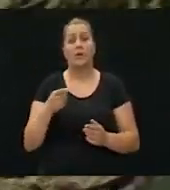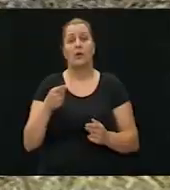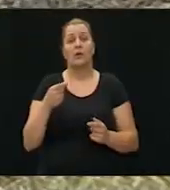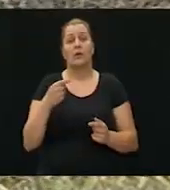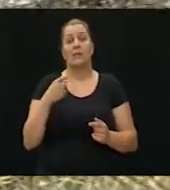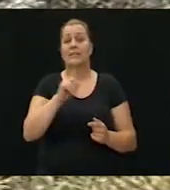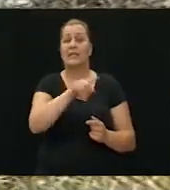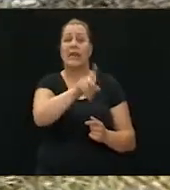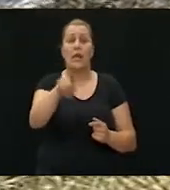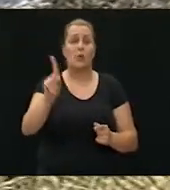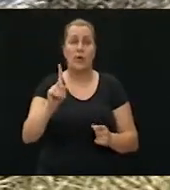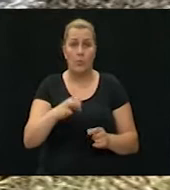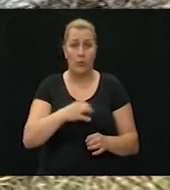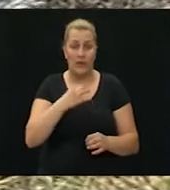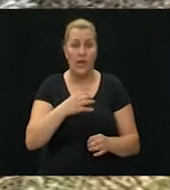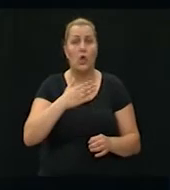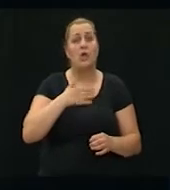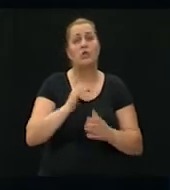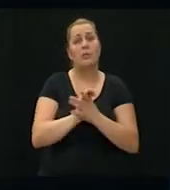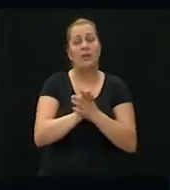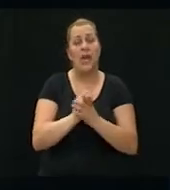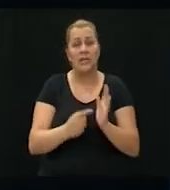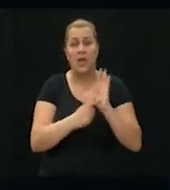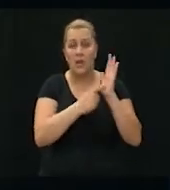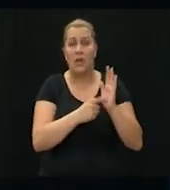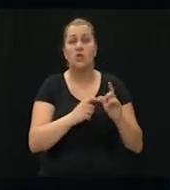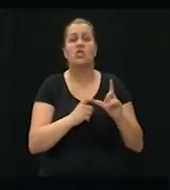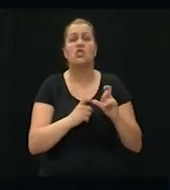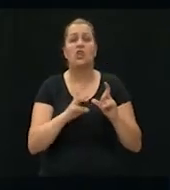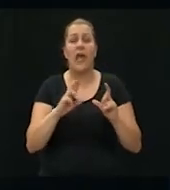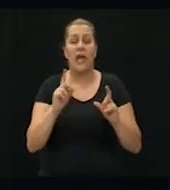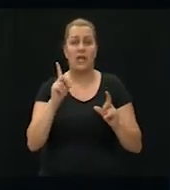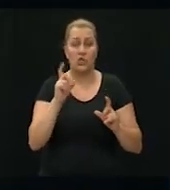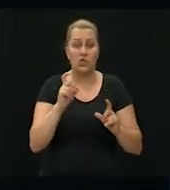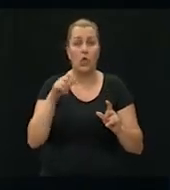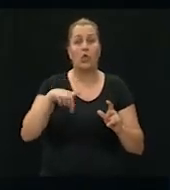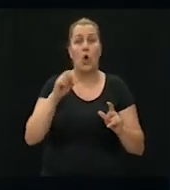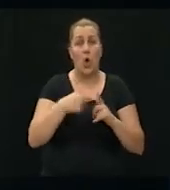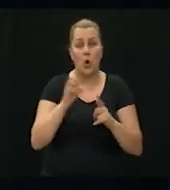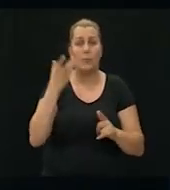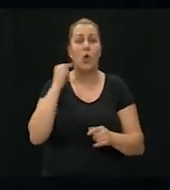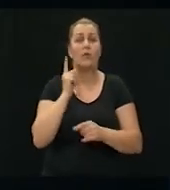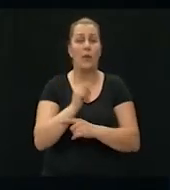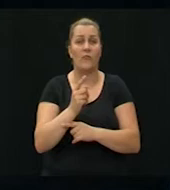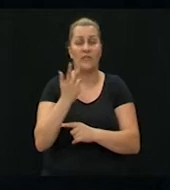bi neko našao uvrijeđen, istakli našeg prijatelja ovoga Šerića i ovog Šerića, koji je bio tada zapovjednik 3. Imotske bojne,